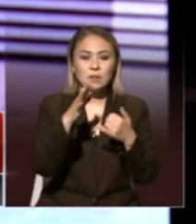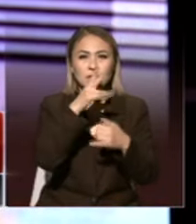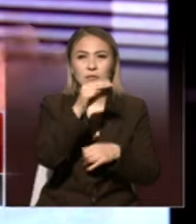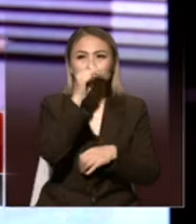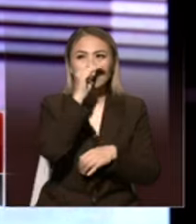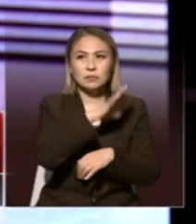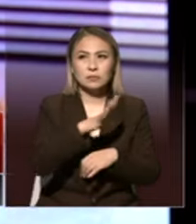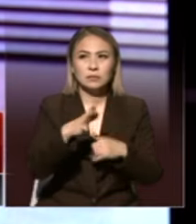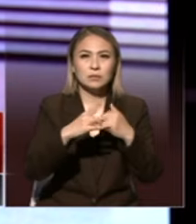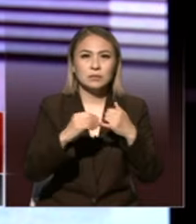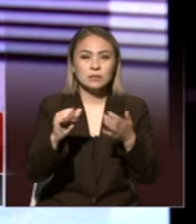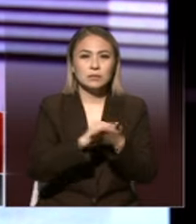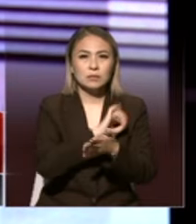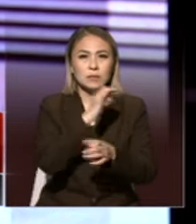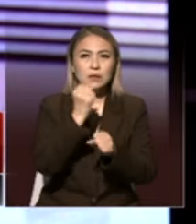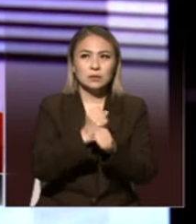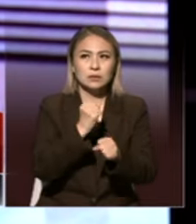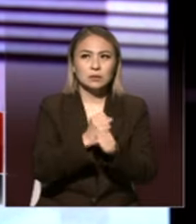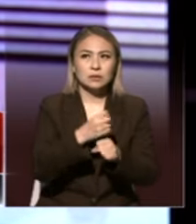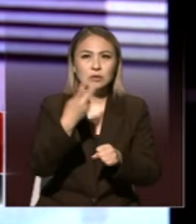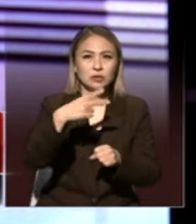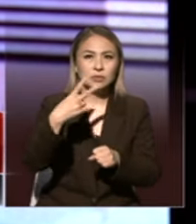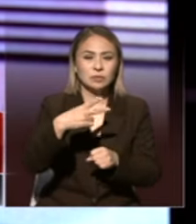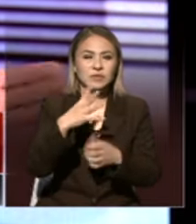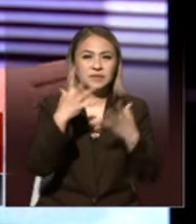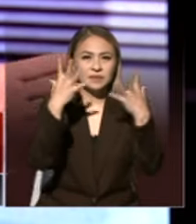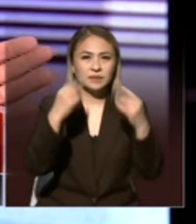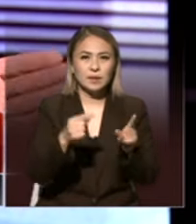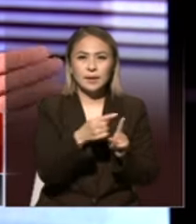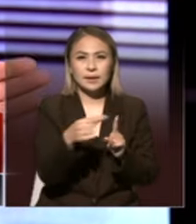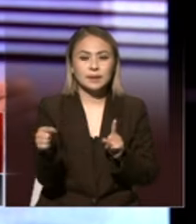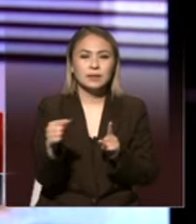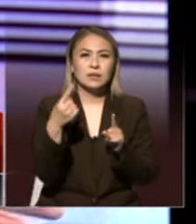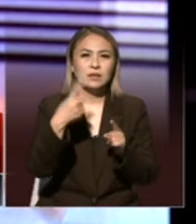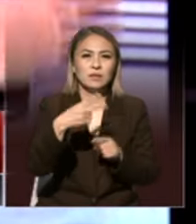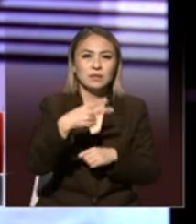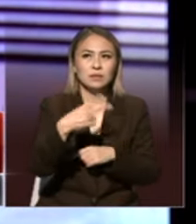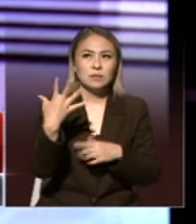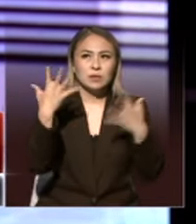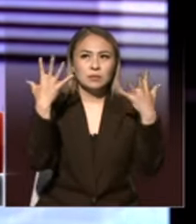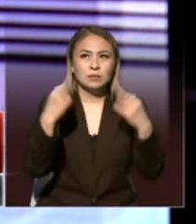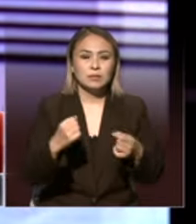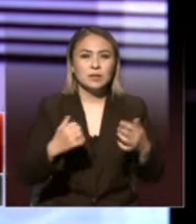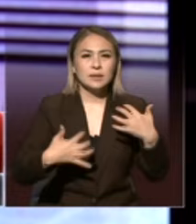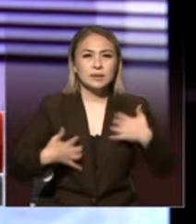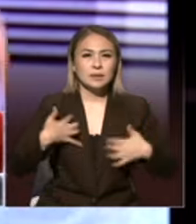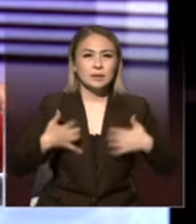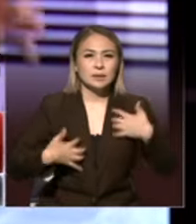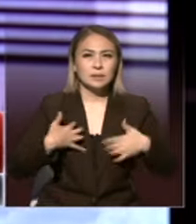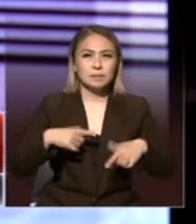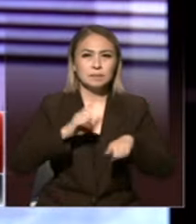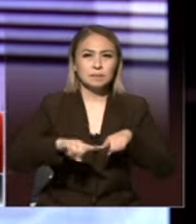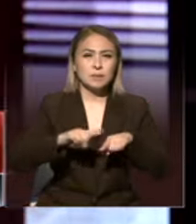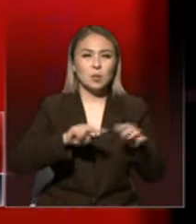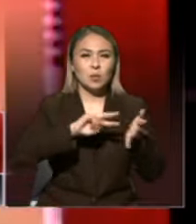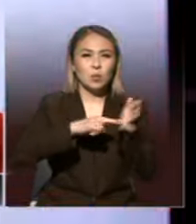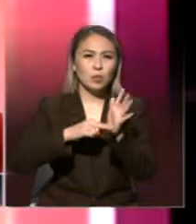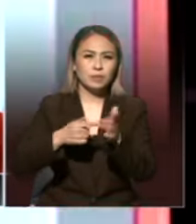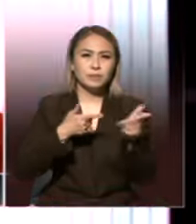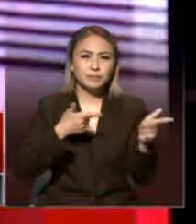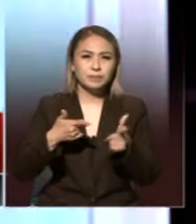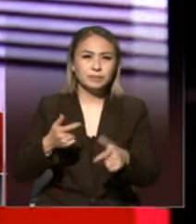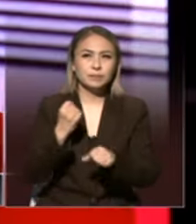жок болгон. Жерим документтин баарын жасап, бир 20 күн айырмашылыгы болгон, бир 20-25 күн. Жан таласып, тез-тезден проектин жасап, баарын